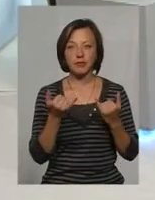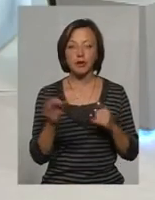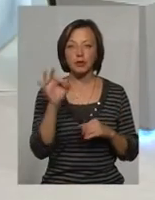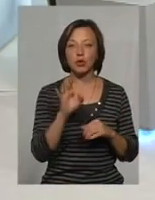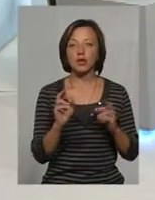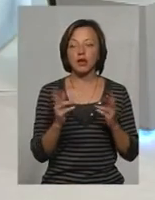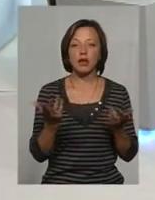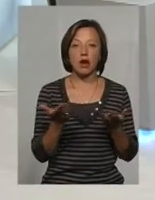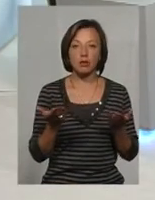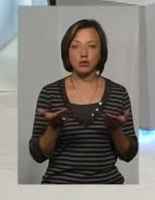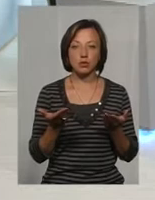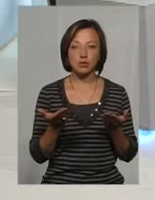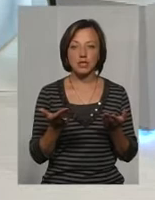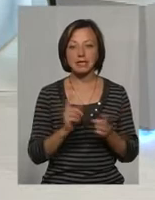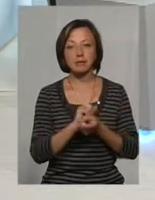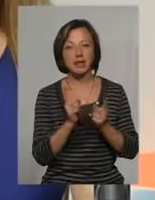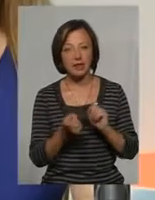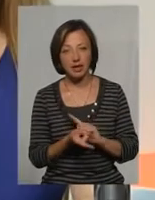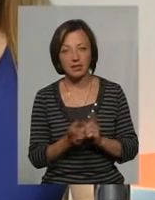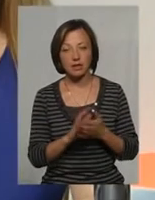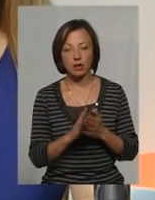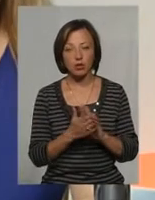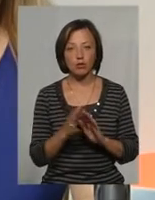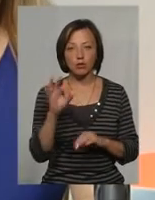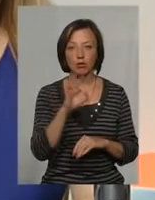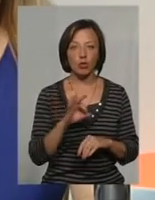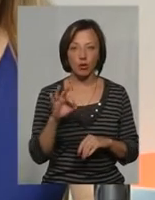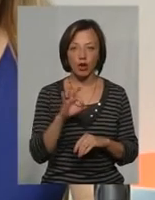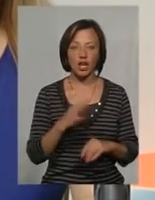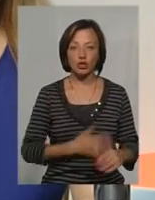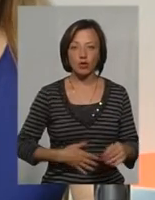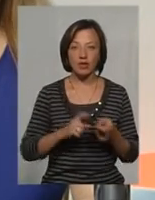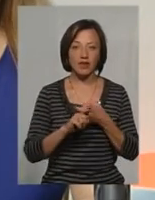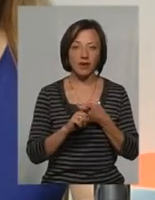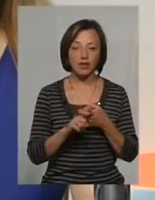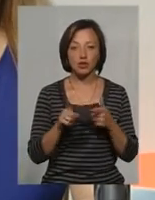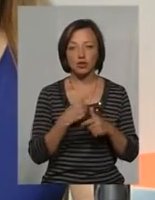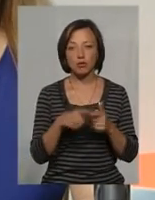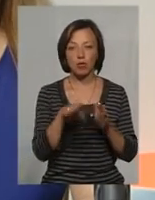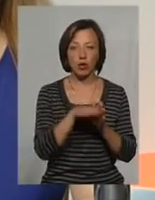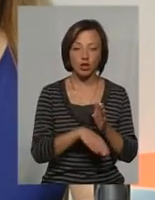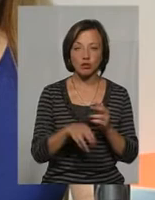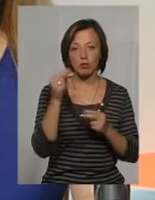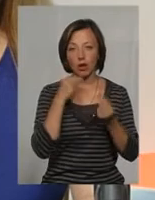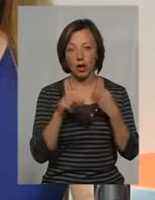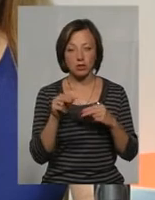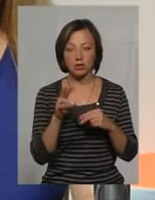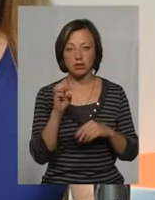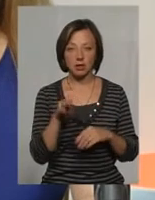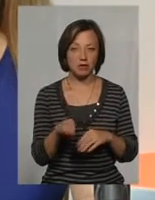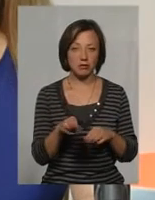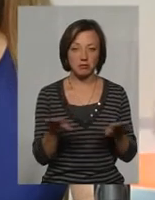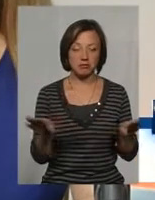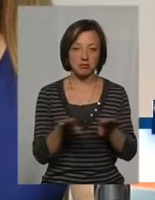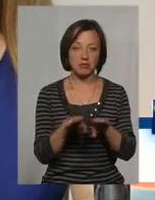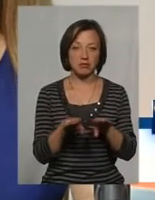що якось змінилось становище з приводу кишкових інфекцій, чи погіршилось, чи покращилось, ні. Воно практично,